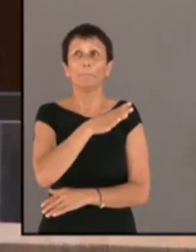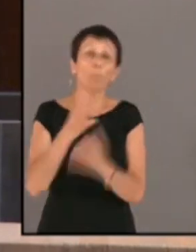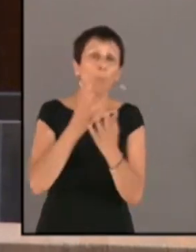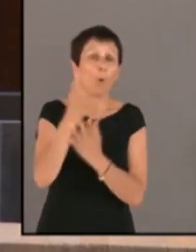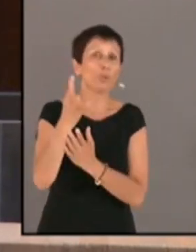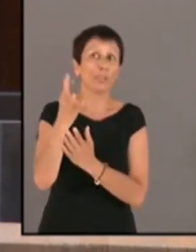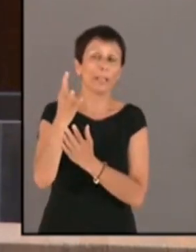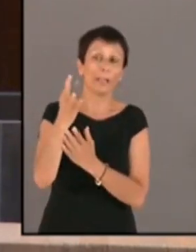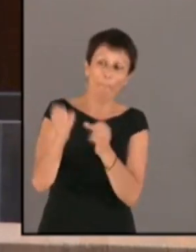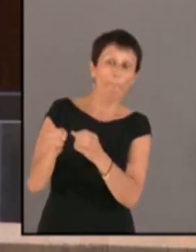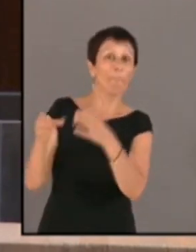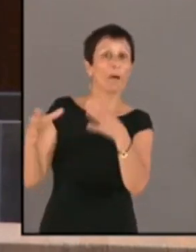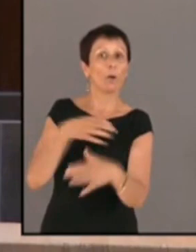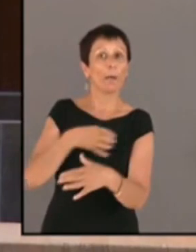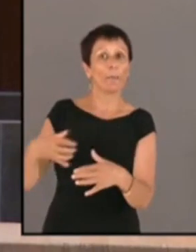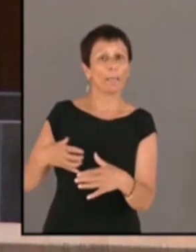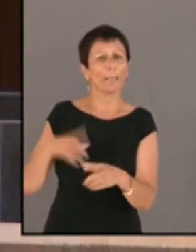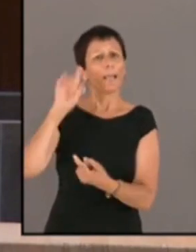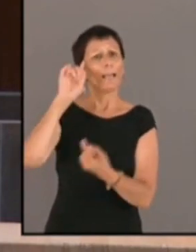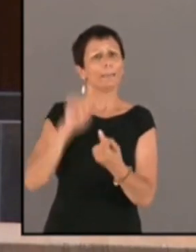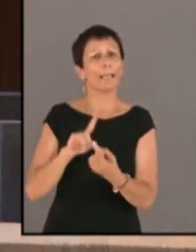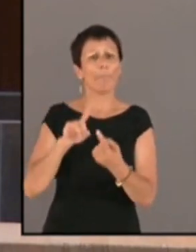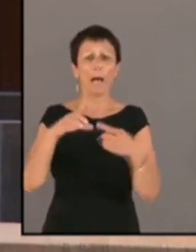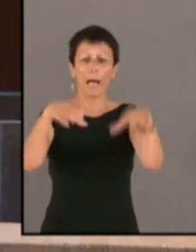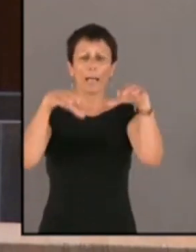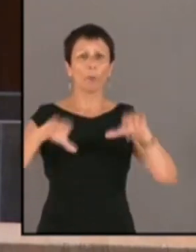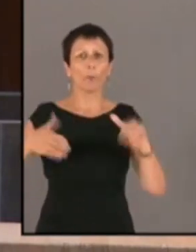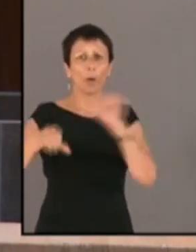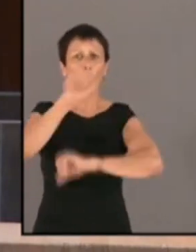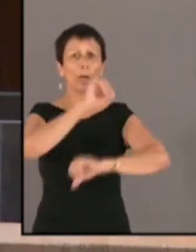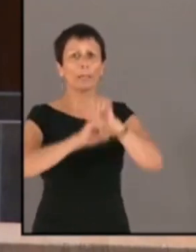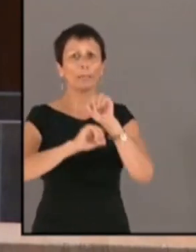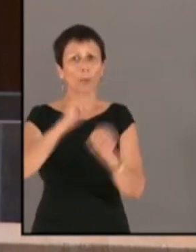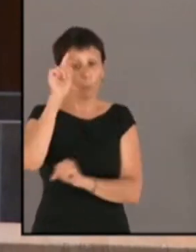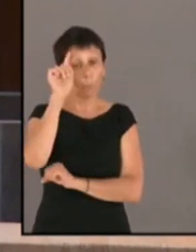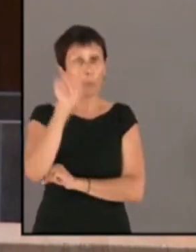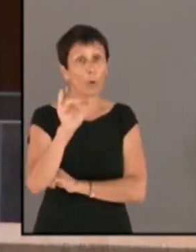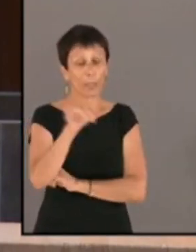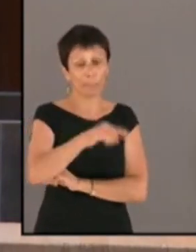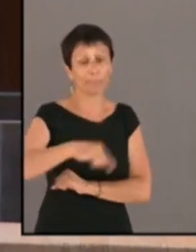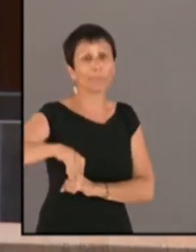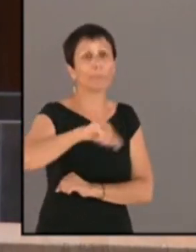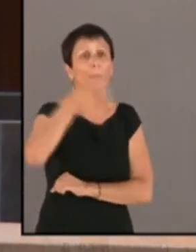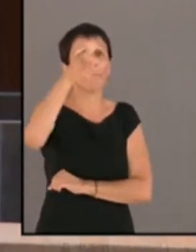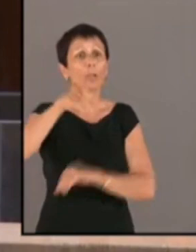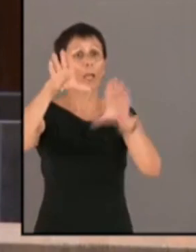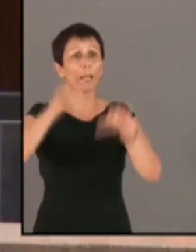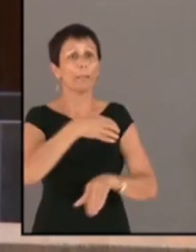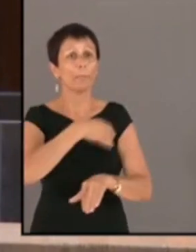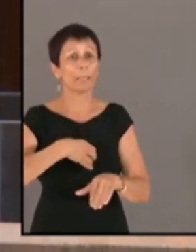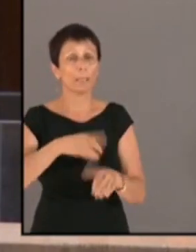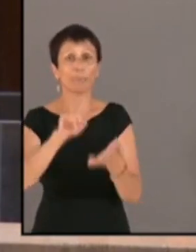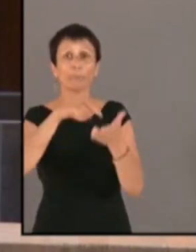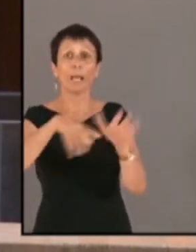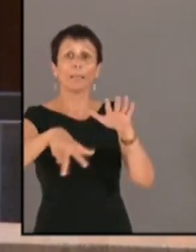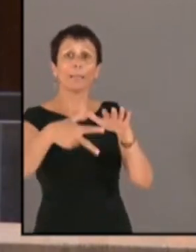municipale, à savoir, et à travers ce rapport, la réorganisation de l'administration au service, bien sûr, des Marseillais. Nous l'avons, à la mairie des 13e et